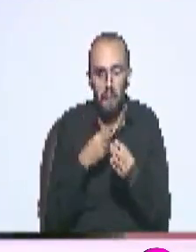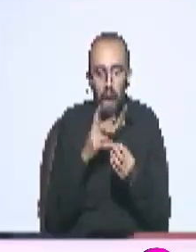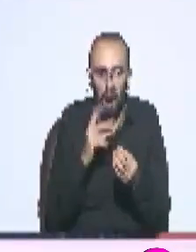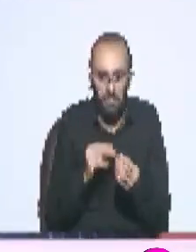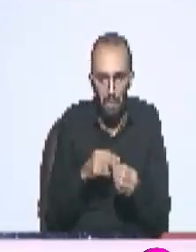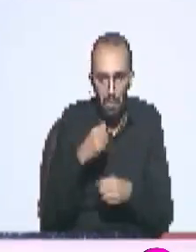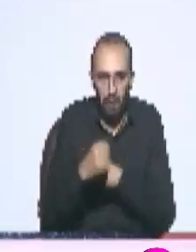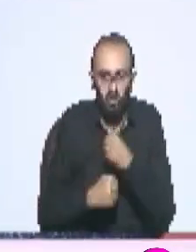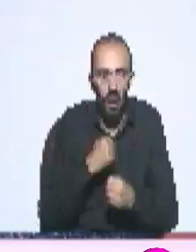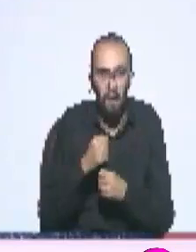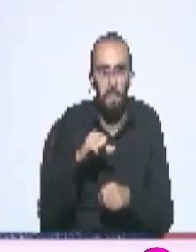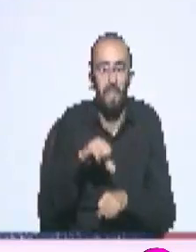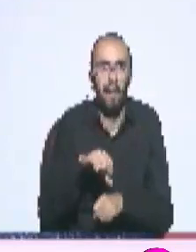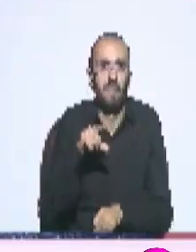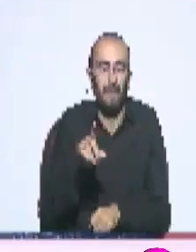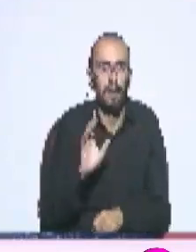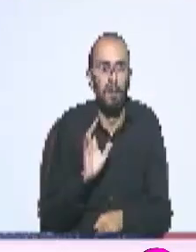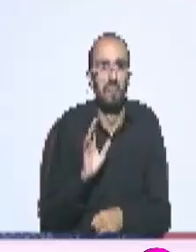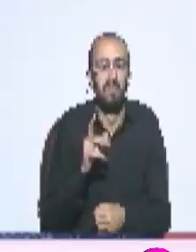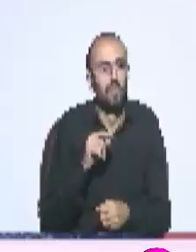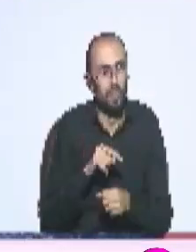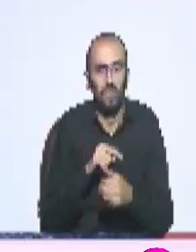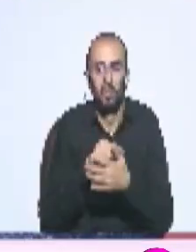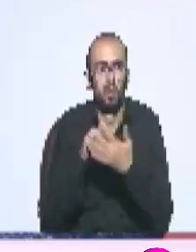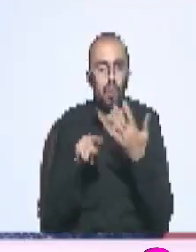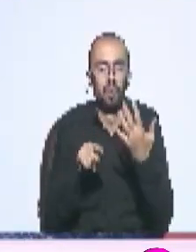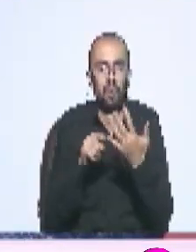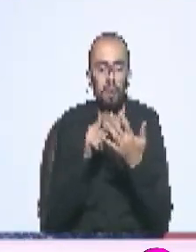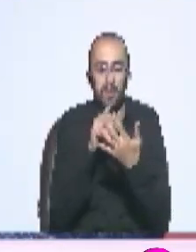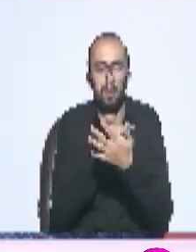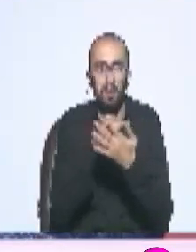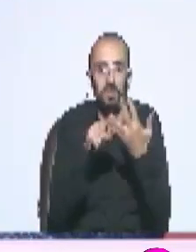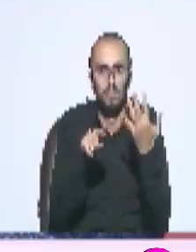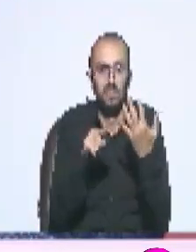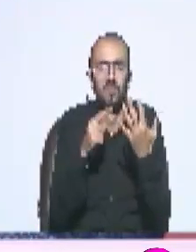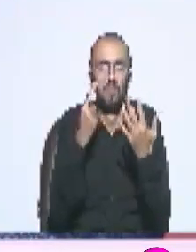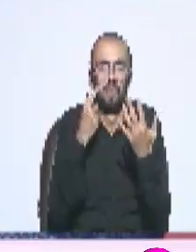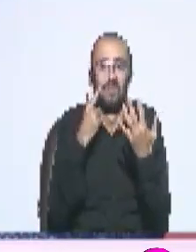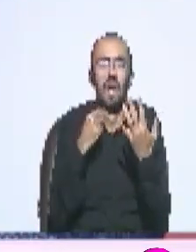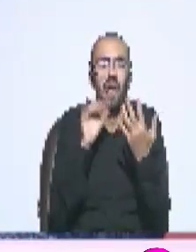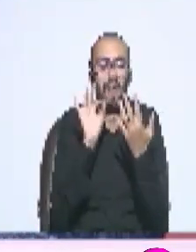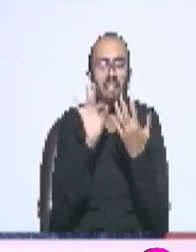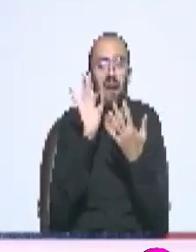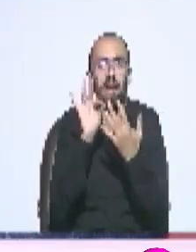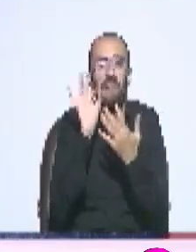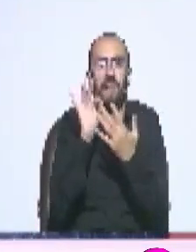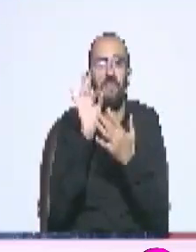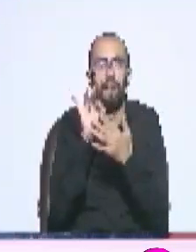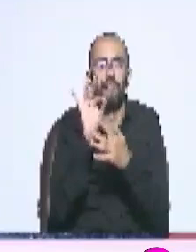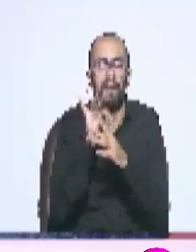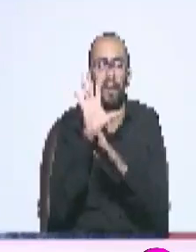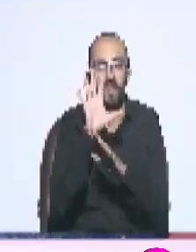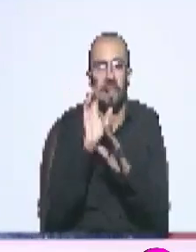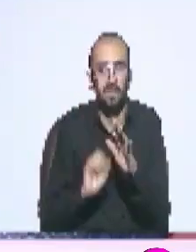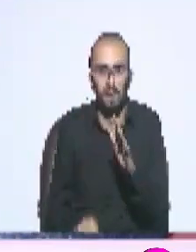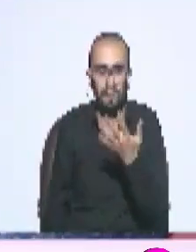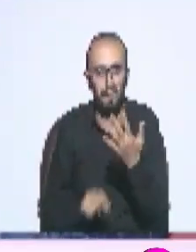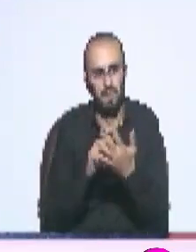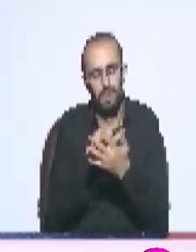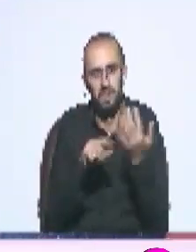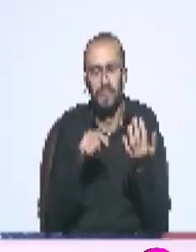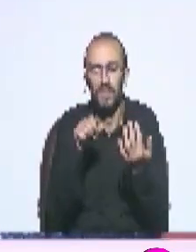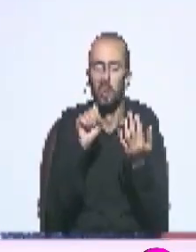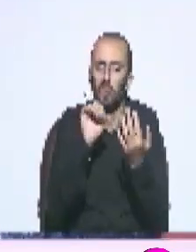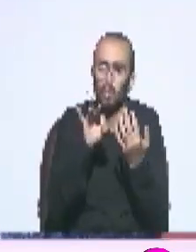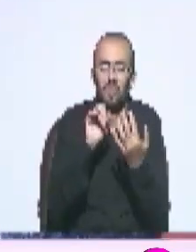انا اشتغل في المكان ده طب يلا نعملهم مع بعض ونكسرها لاهداف صغيره ونشتغل عليهم ا حاجات بتاخد ست شهور حاجات بتاخد